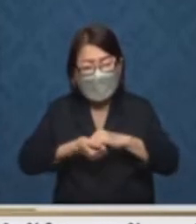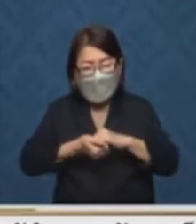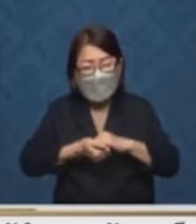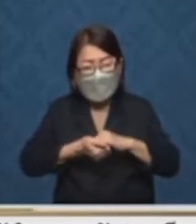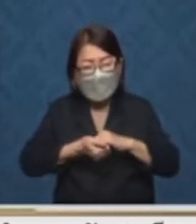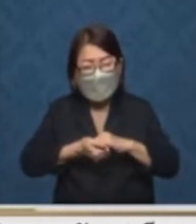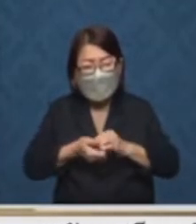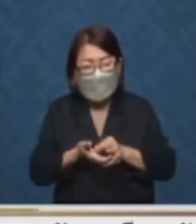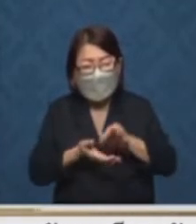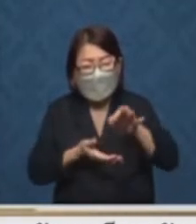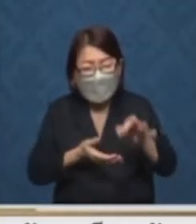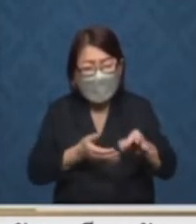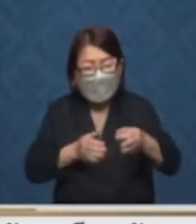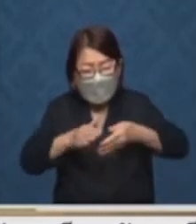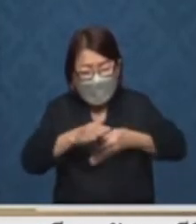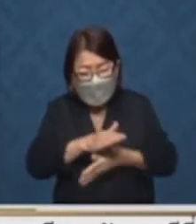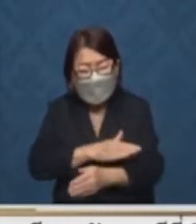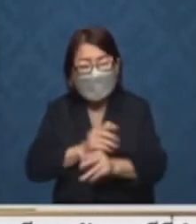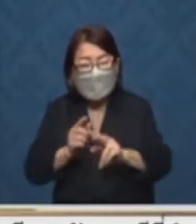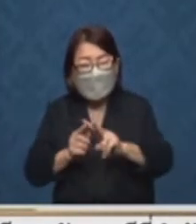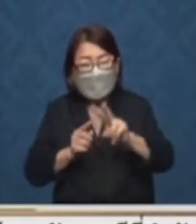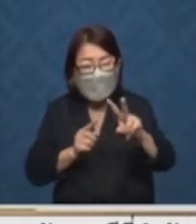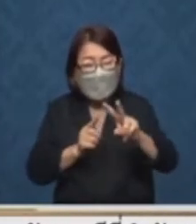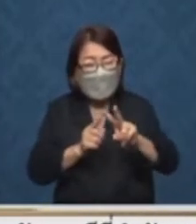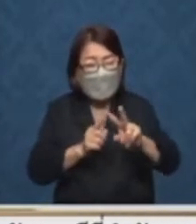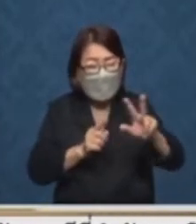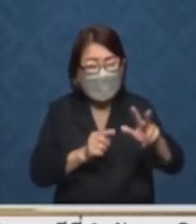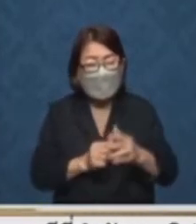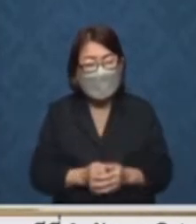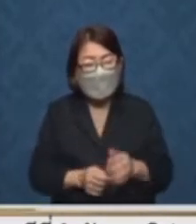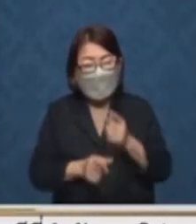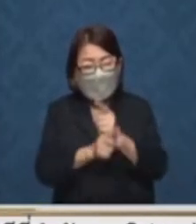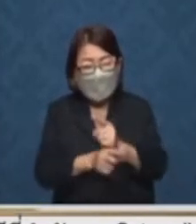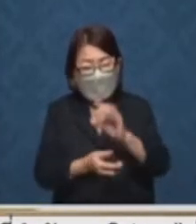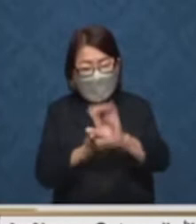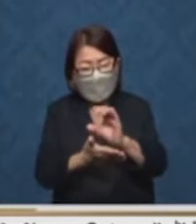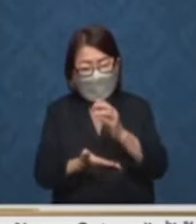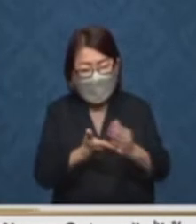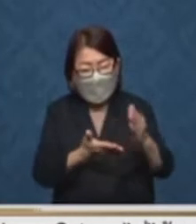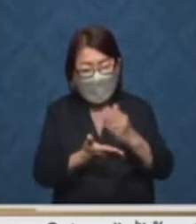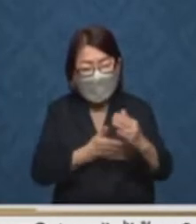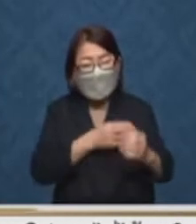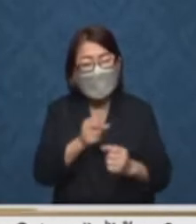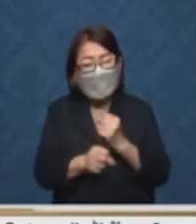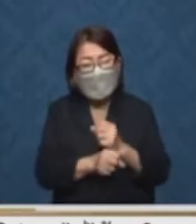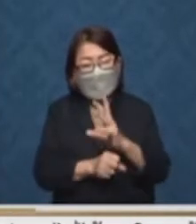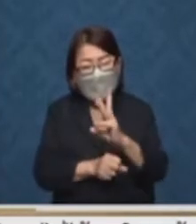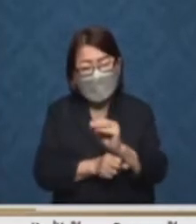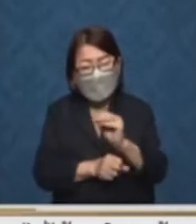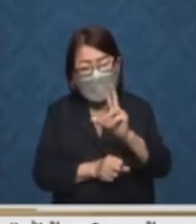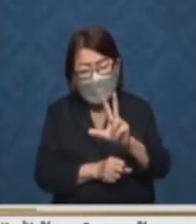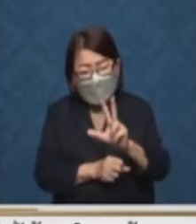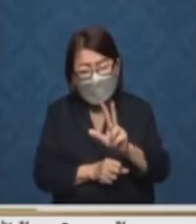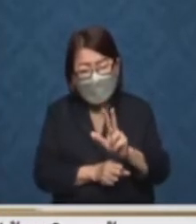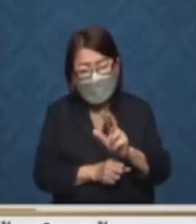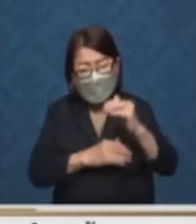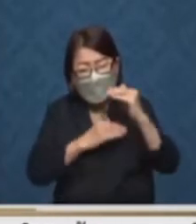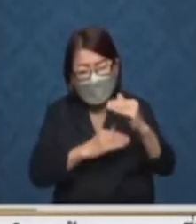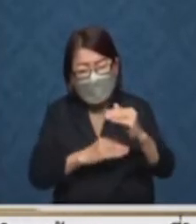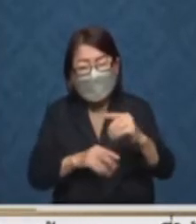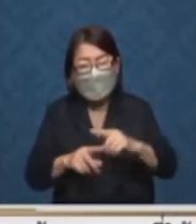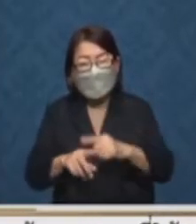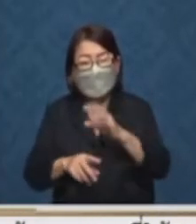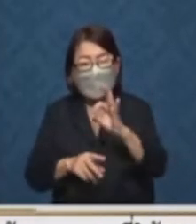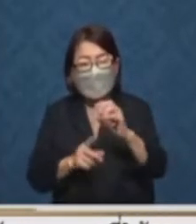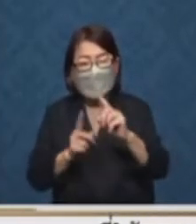ำลำที่2และลำที่3ให้ทันภายในปีงบประมาณ2563หรือภายในวันที่30กันยาปี